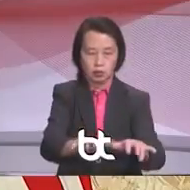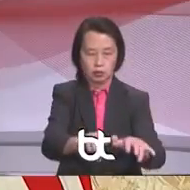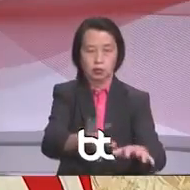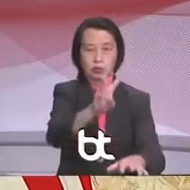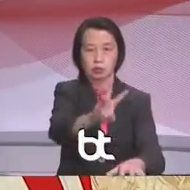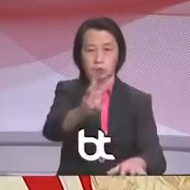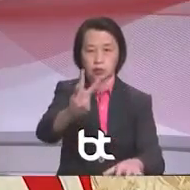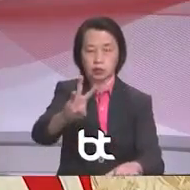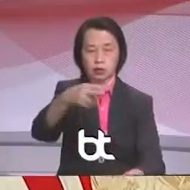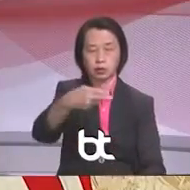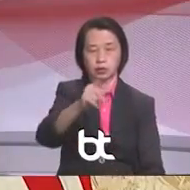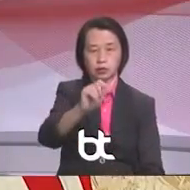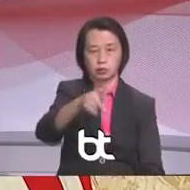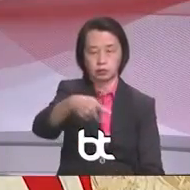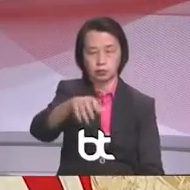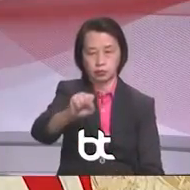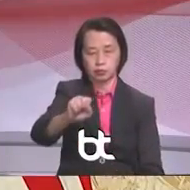web